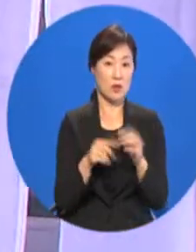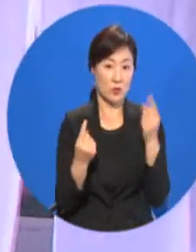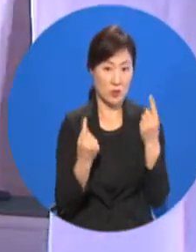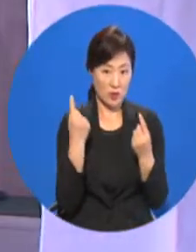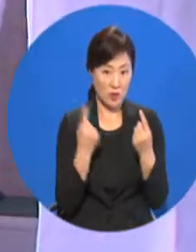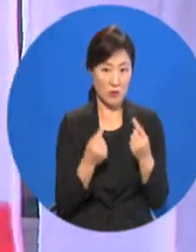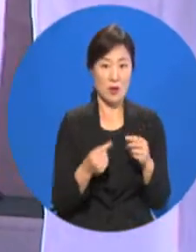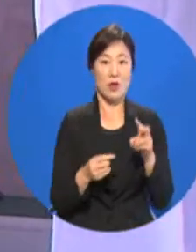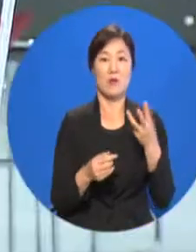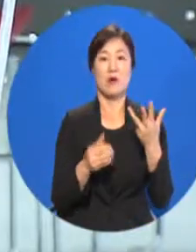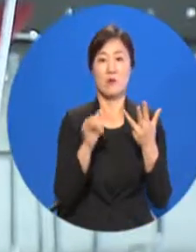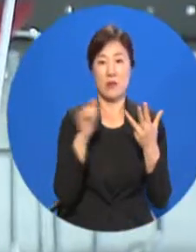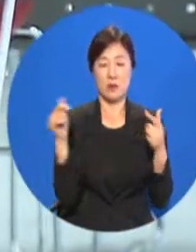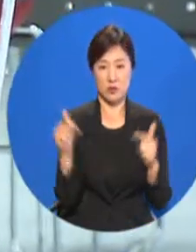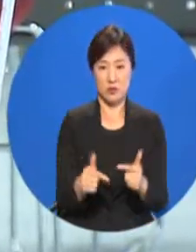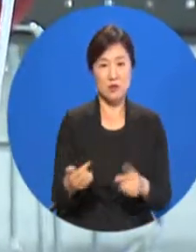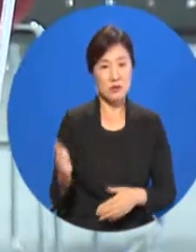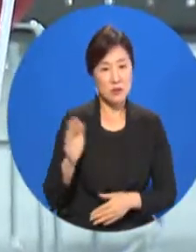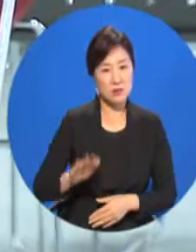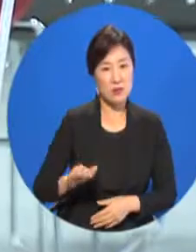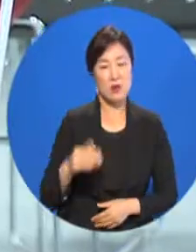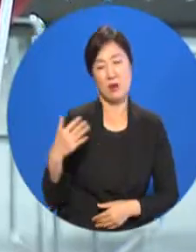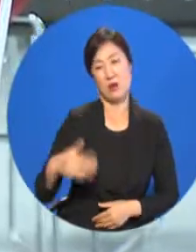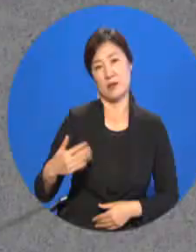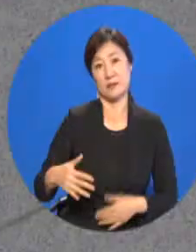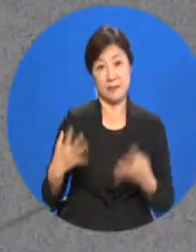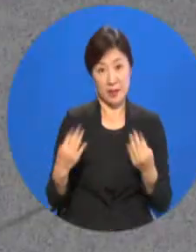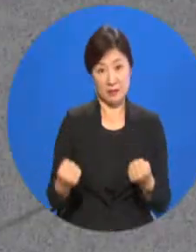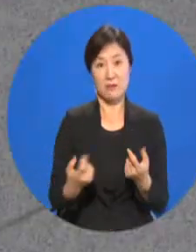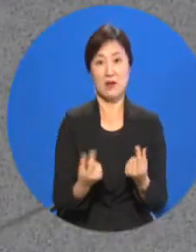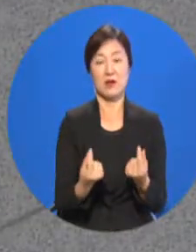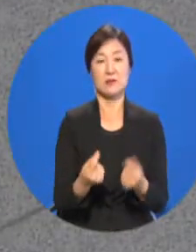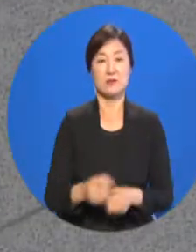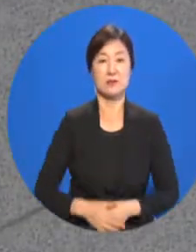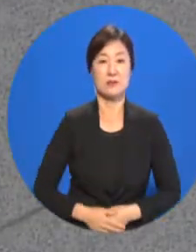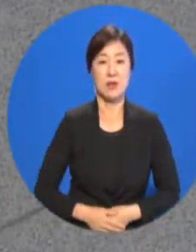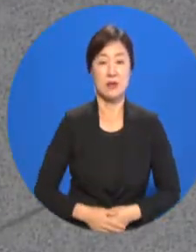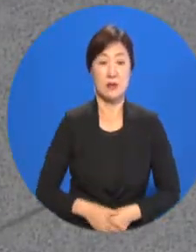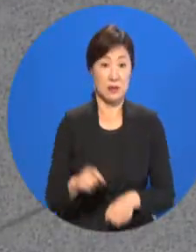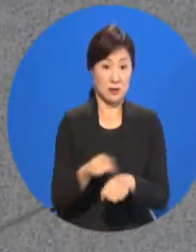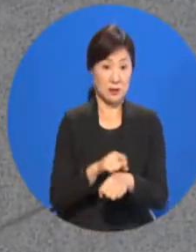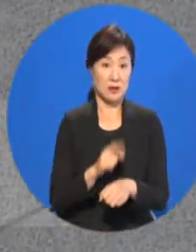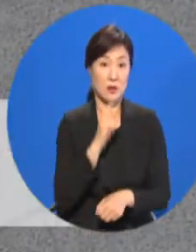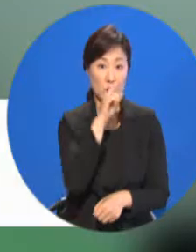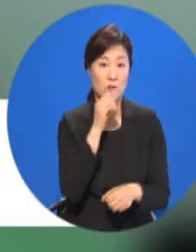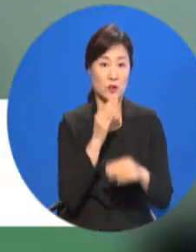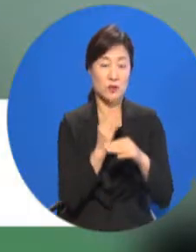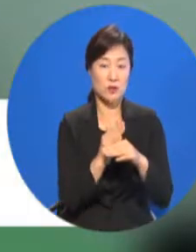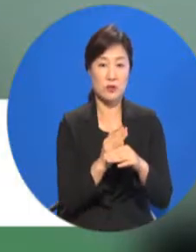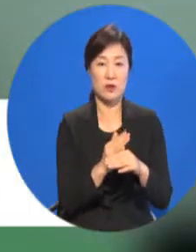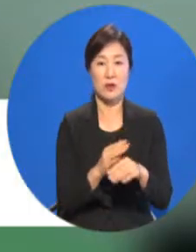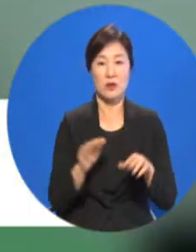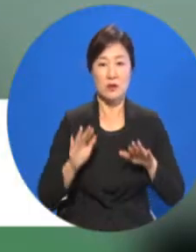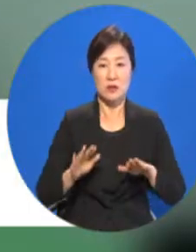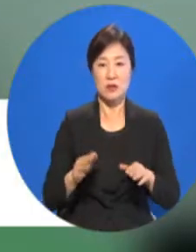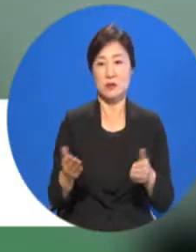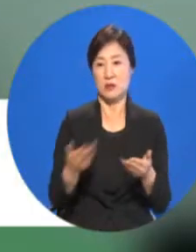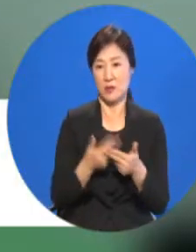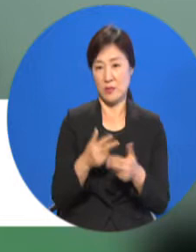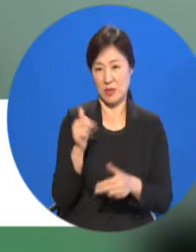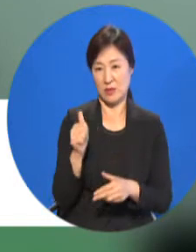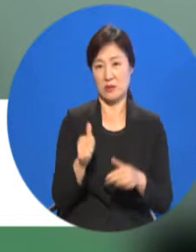8명이 줄어들었지만 여전히 많은 숫자입니다. 특히 기소된 이들 중 현직 조합장이 5명이나